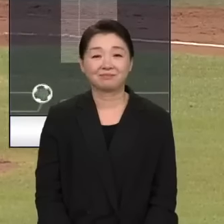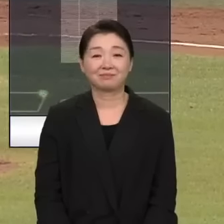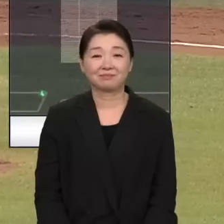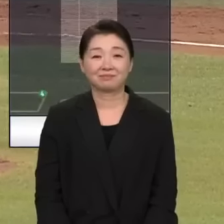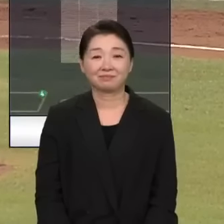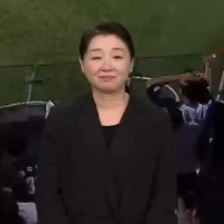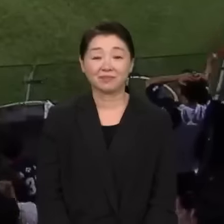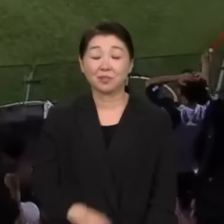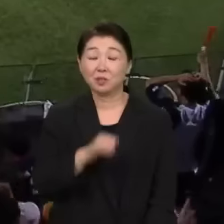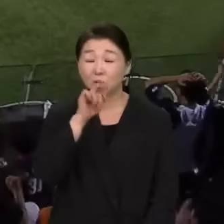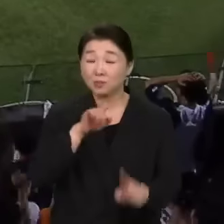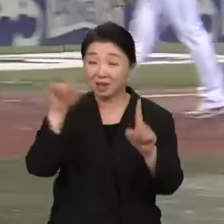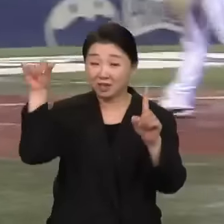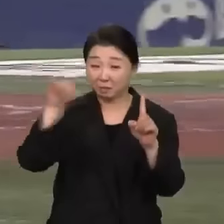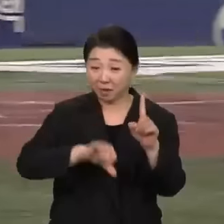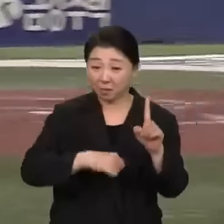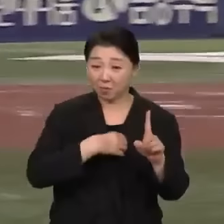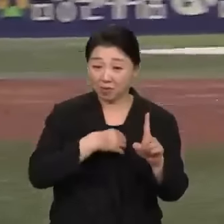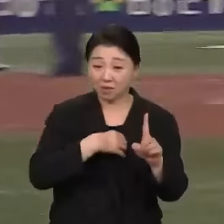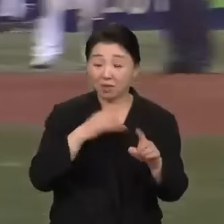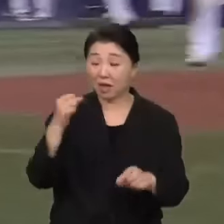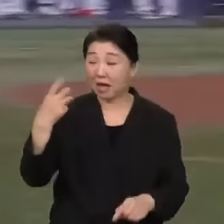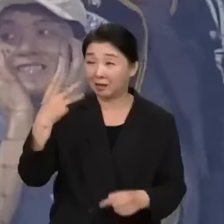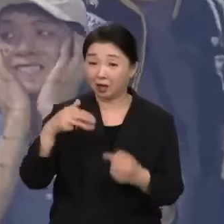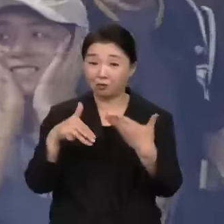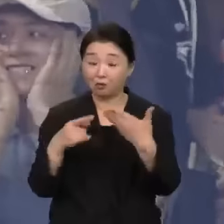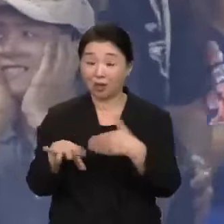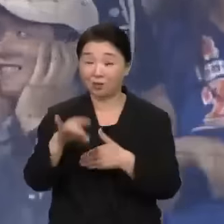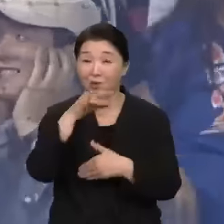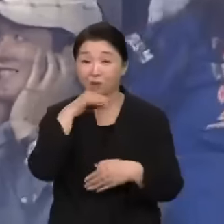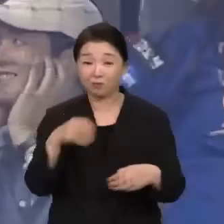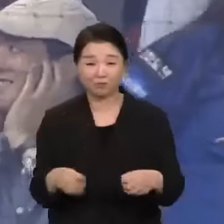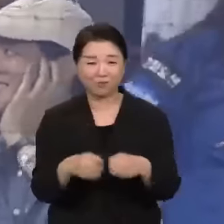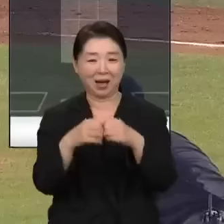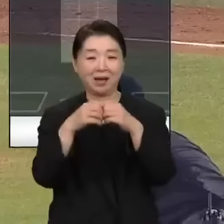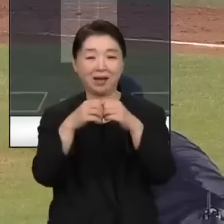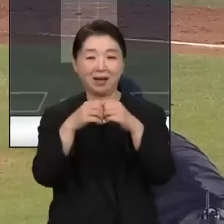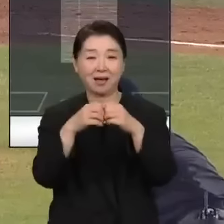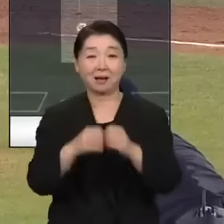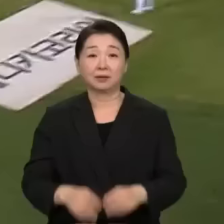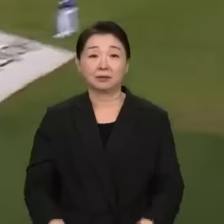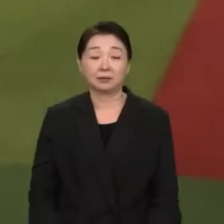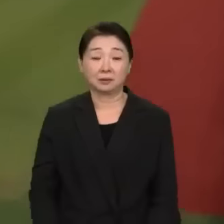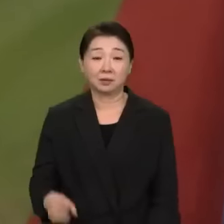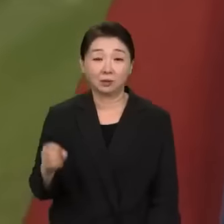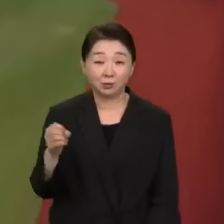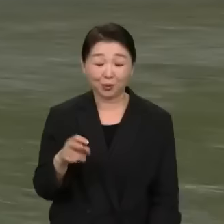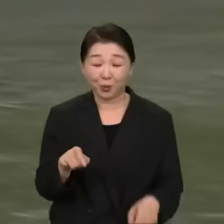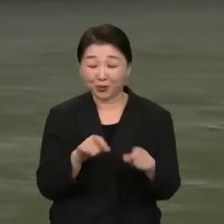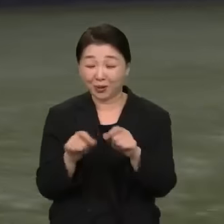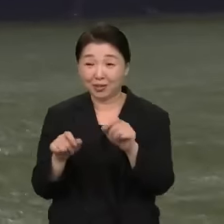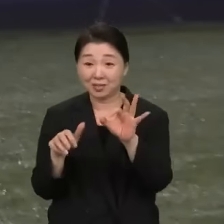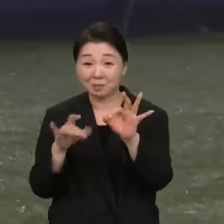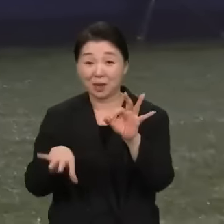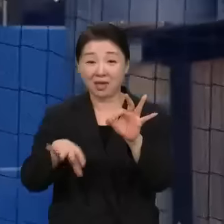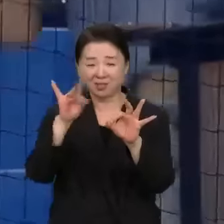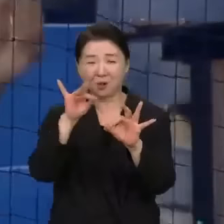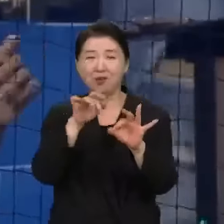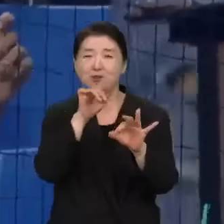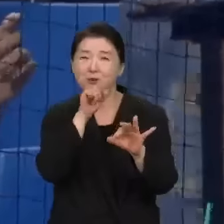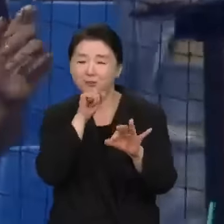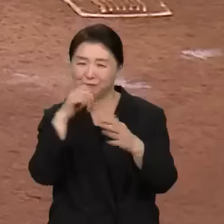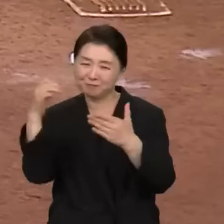한 점차 패배 위기에 몰렸지만 한화는 9회 초에 동점을 만들어냈습니다. 그리고 연장 10회 초에 역전을 끌어냈습니다.